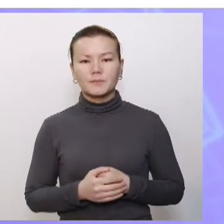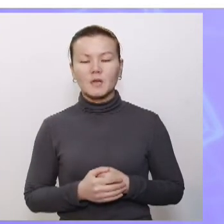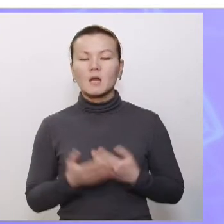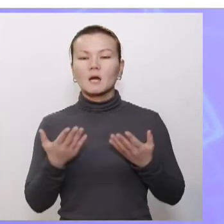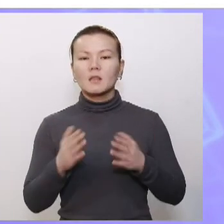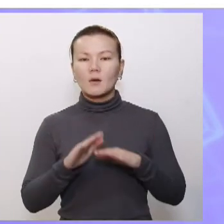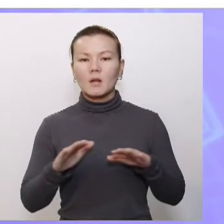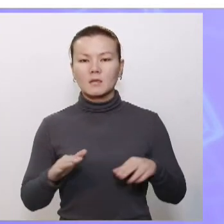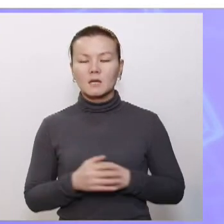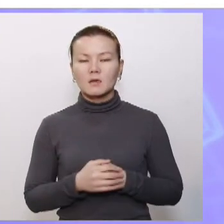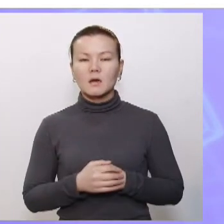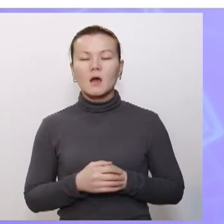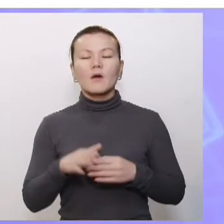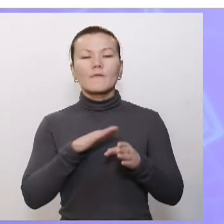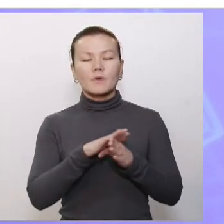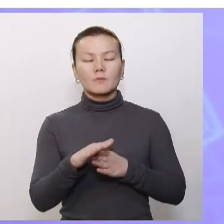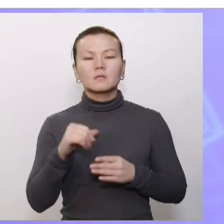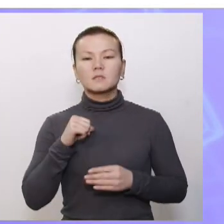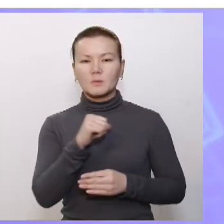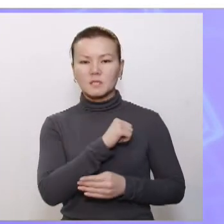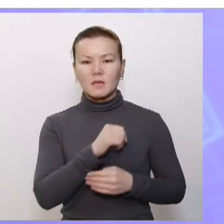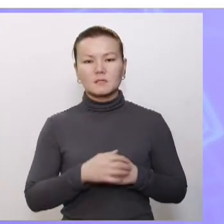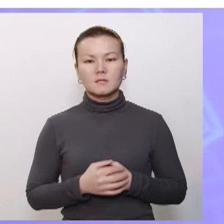Kana baldar, öz aldınca atkarğıla.